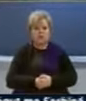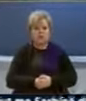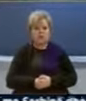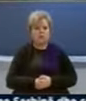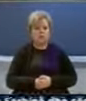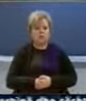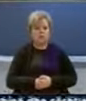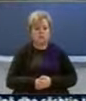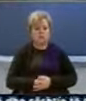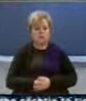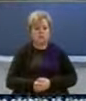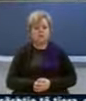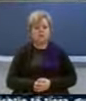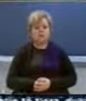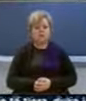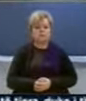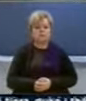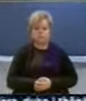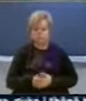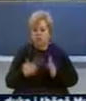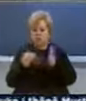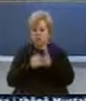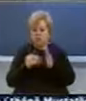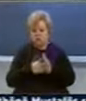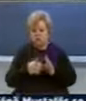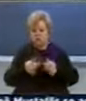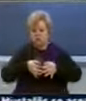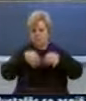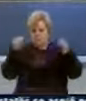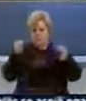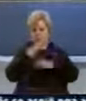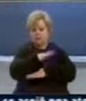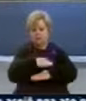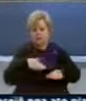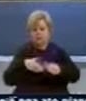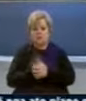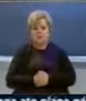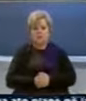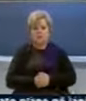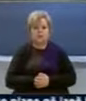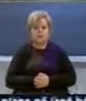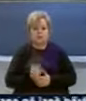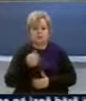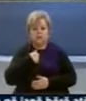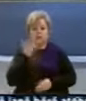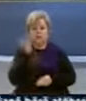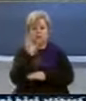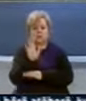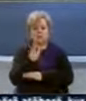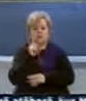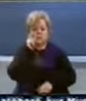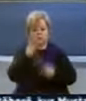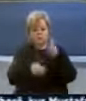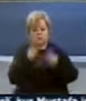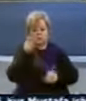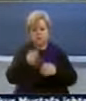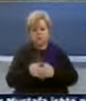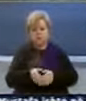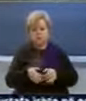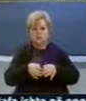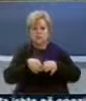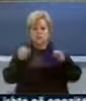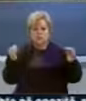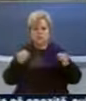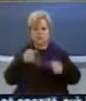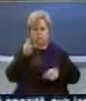negociuese. Kjo duhet të bëhet publike para kuvendit dhe ne si përfaqësues të qytetarëve të bëhet publike edhe para